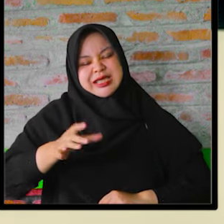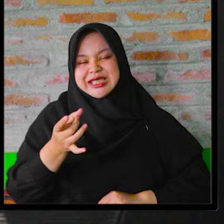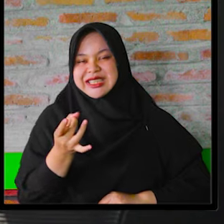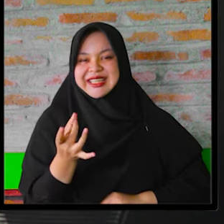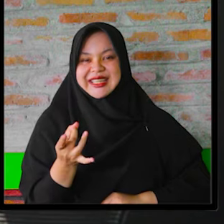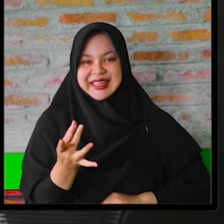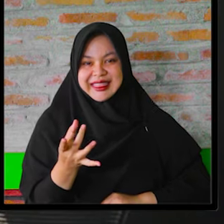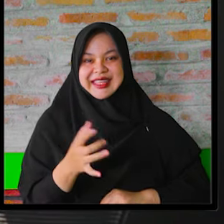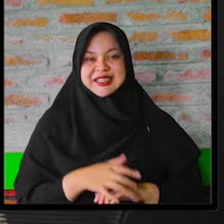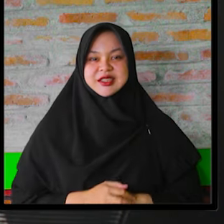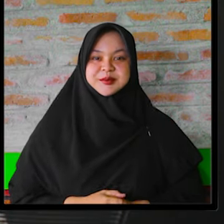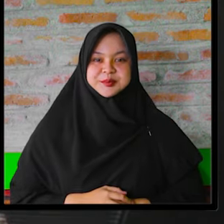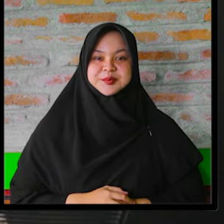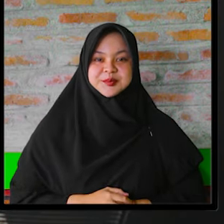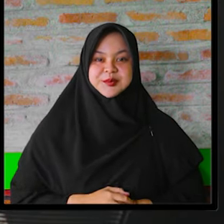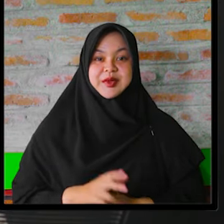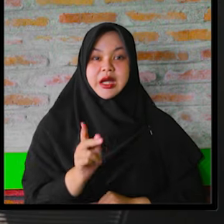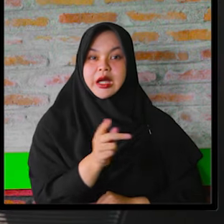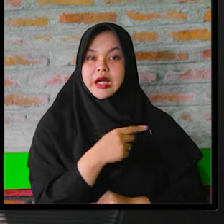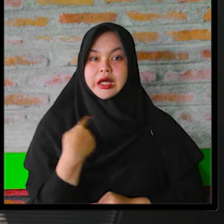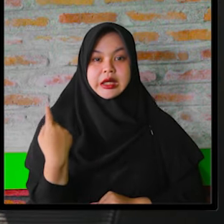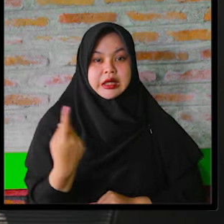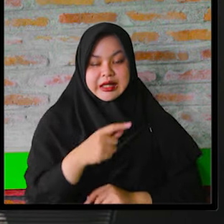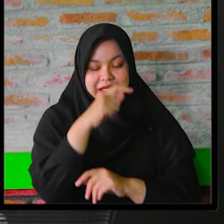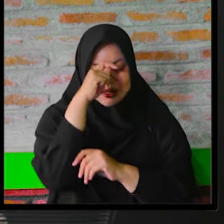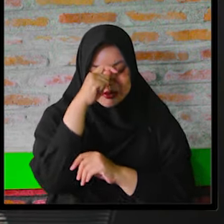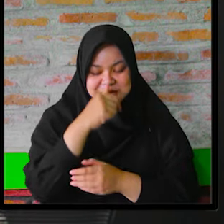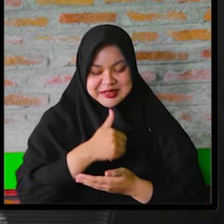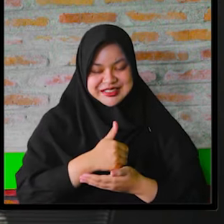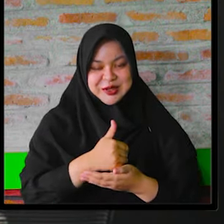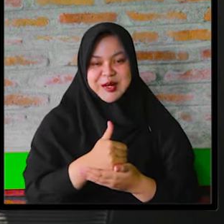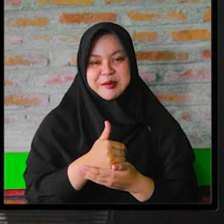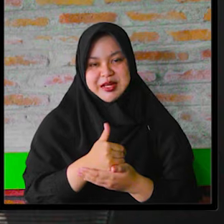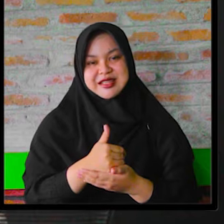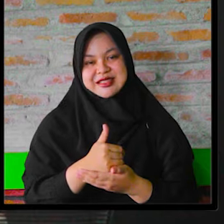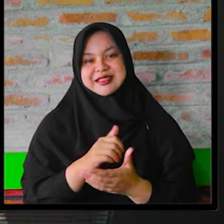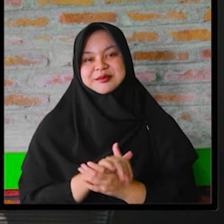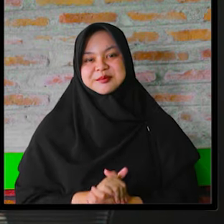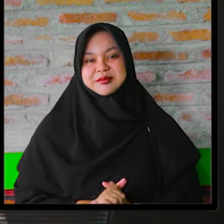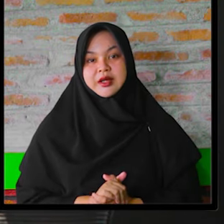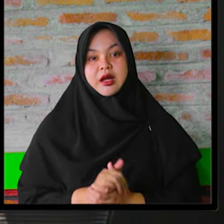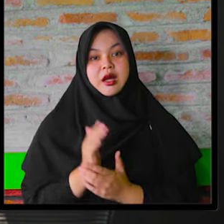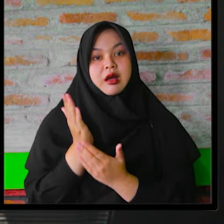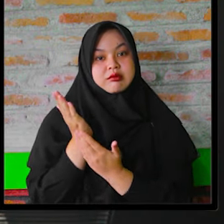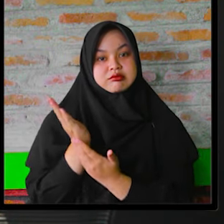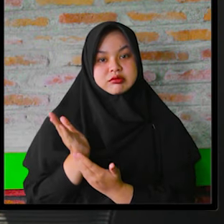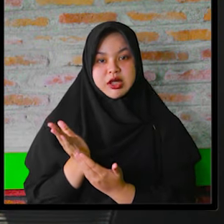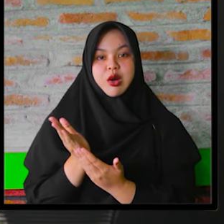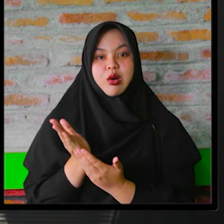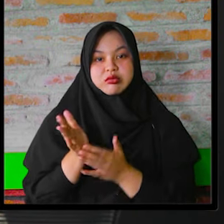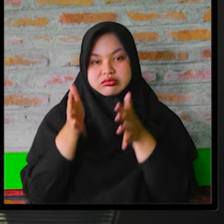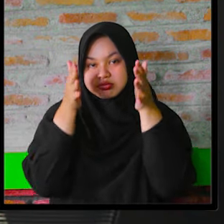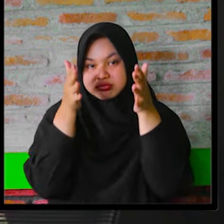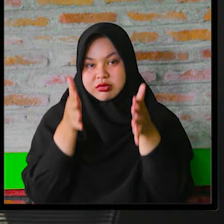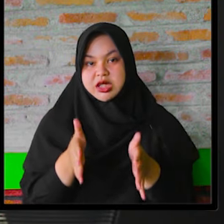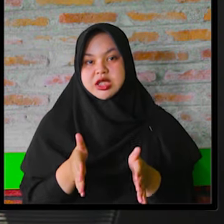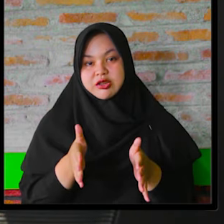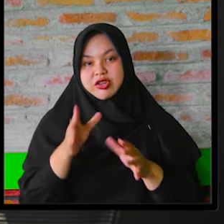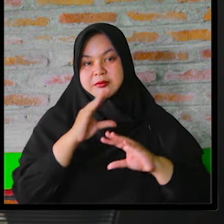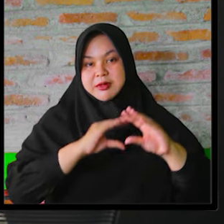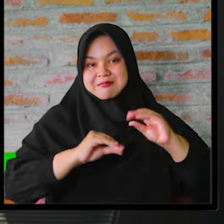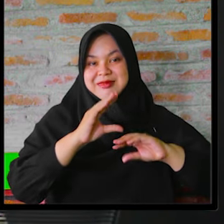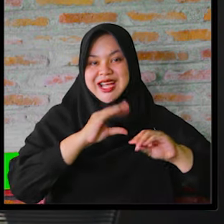kita ee sangat mengapresiasi sahabat inklusi ya karena ee beliau spesifik nih mengangkat ee